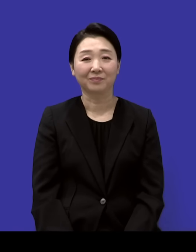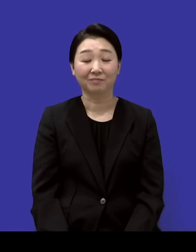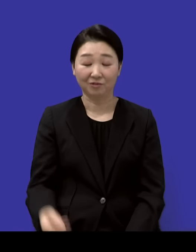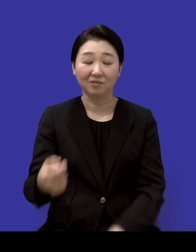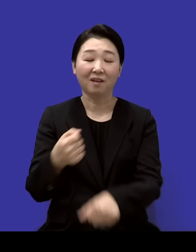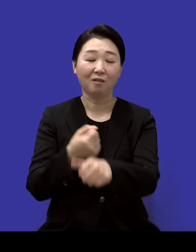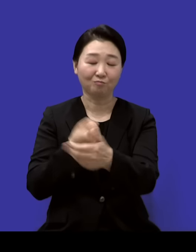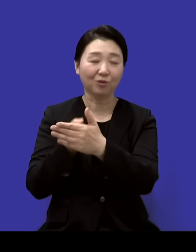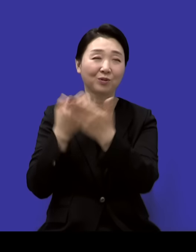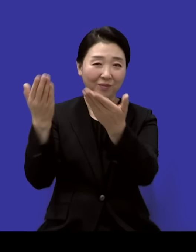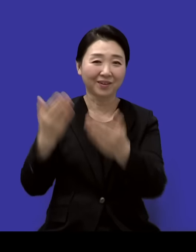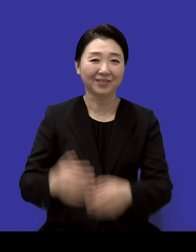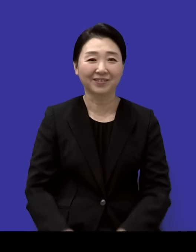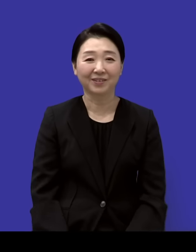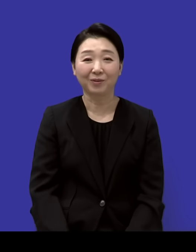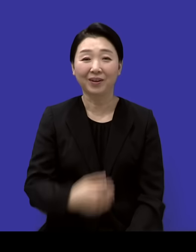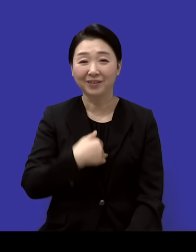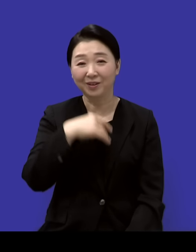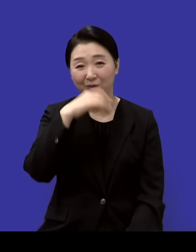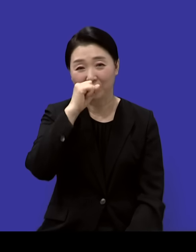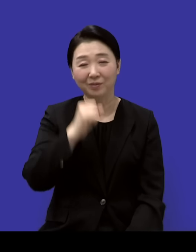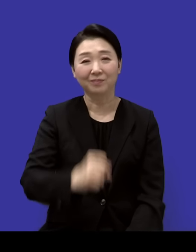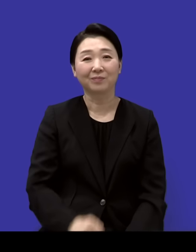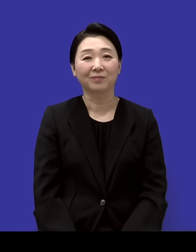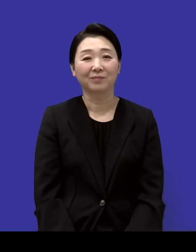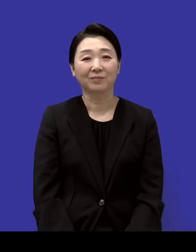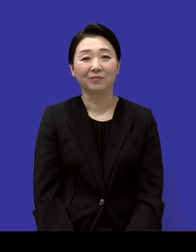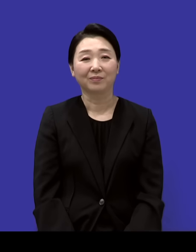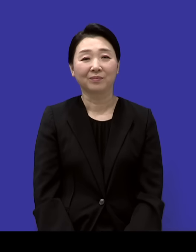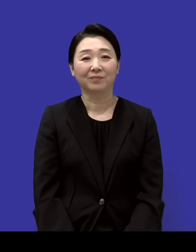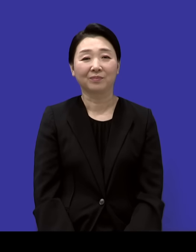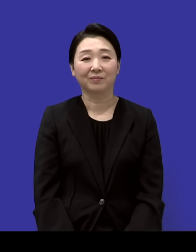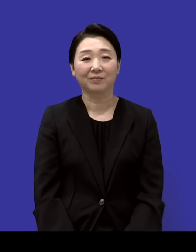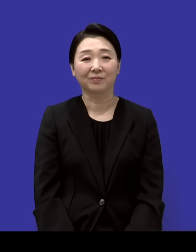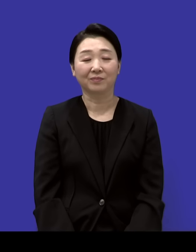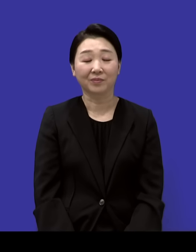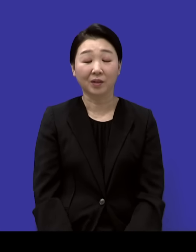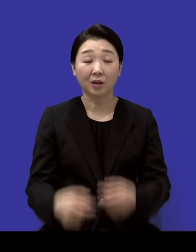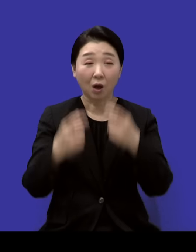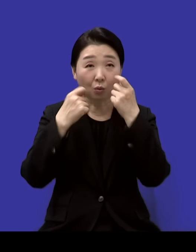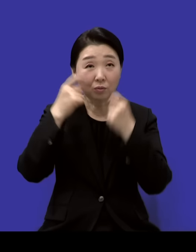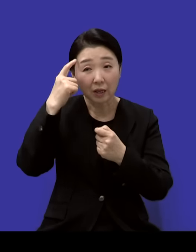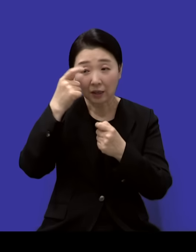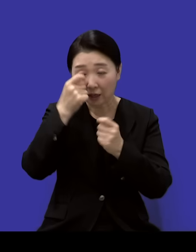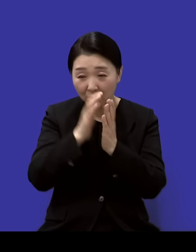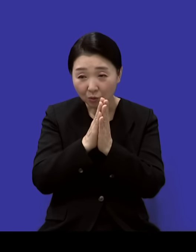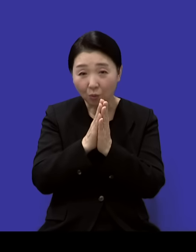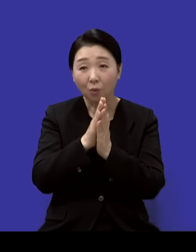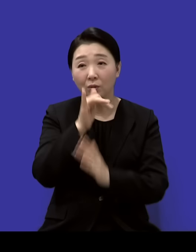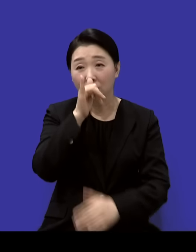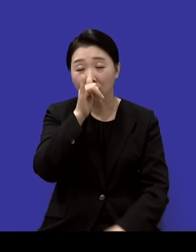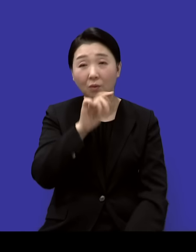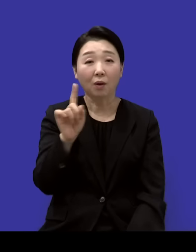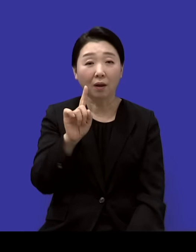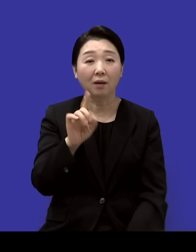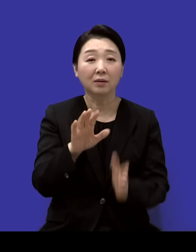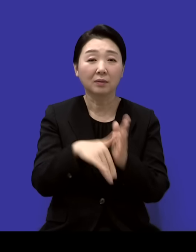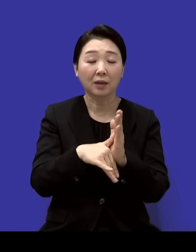네. 네. 저는 너무 좋으니까 네. 그런 하나님이. 왜냐면 제가 뭘 생각하거나 기도했을 때 3일을 안